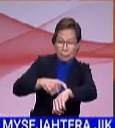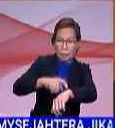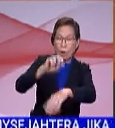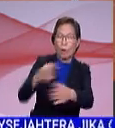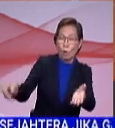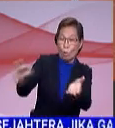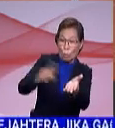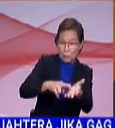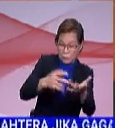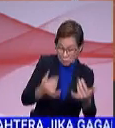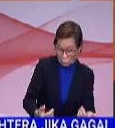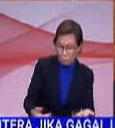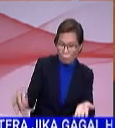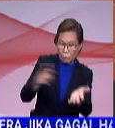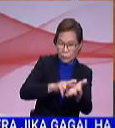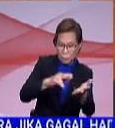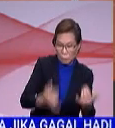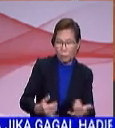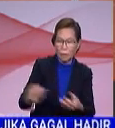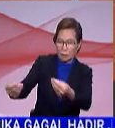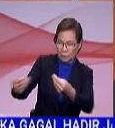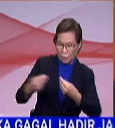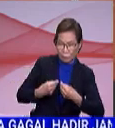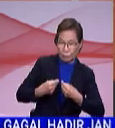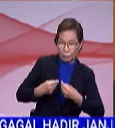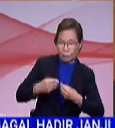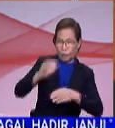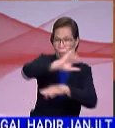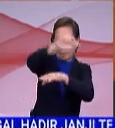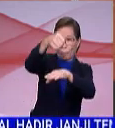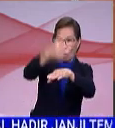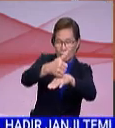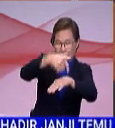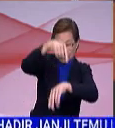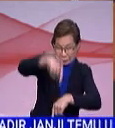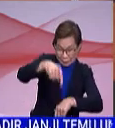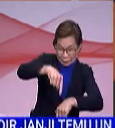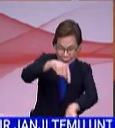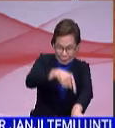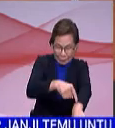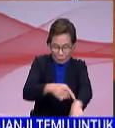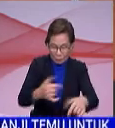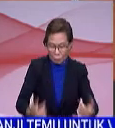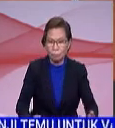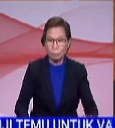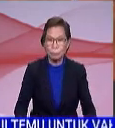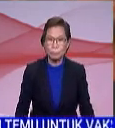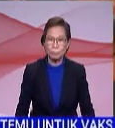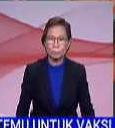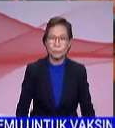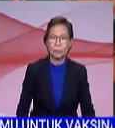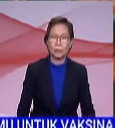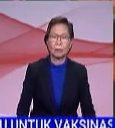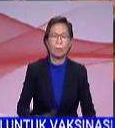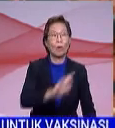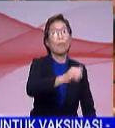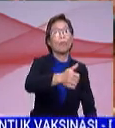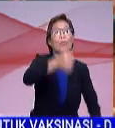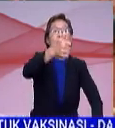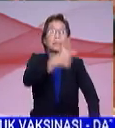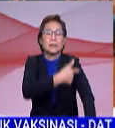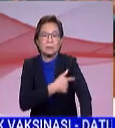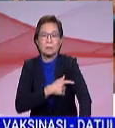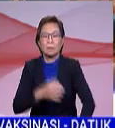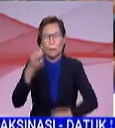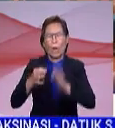register now. I register. I was given this time, which is like almost the first one. Kalau boleh ambil lah